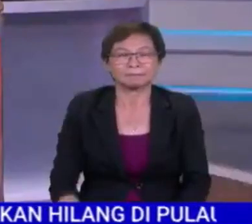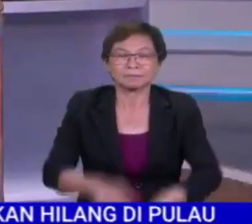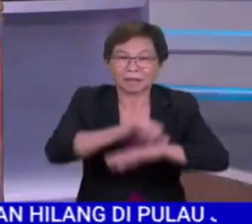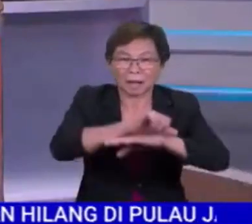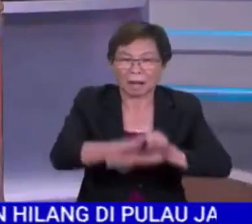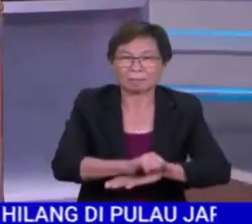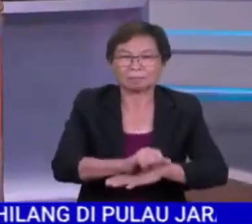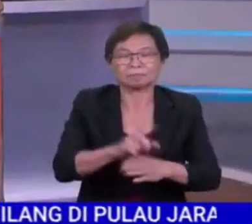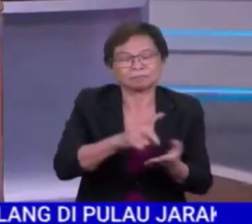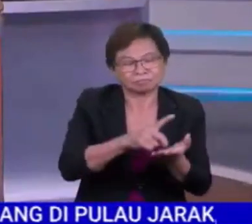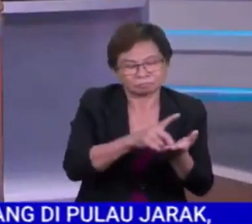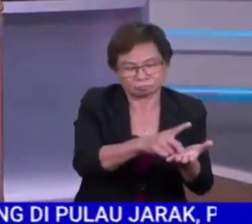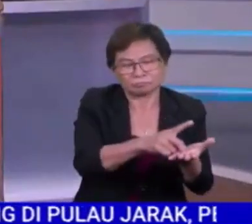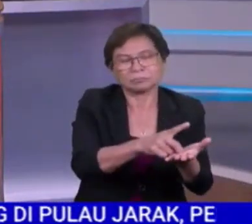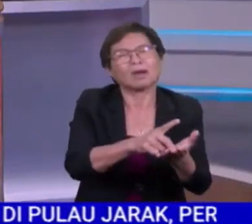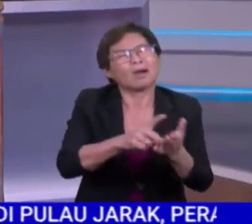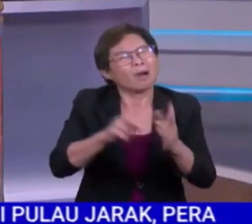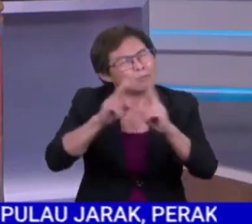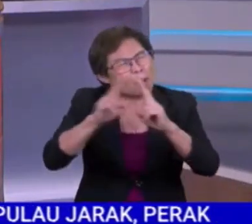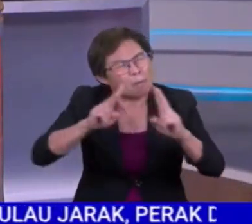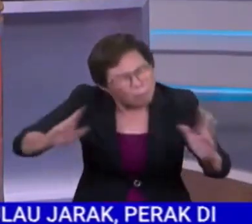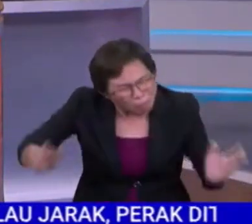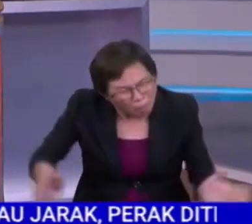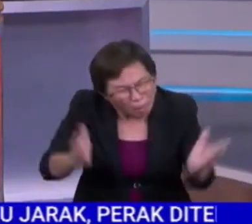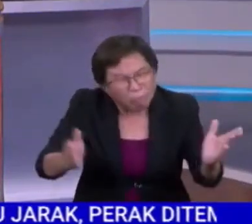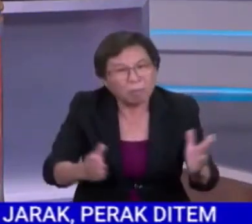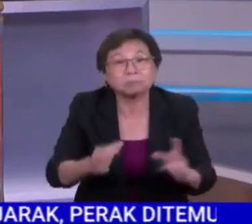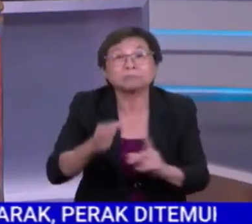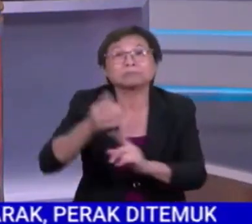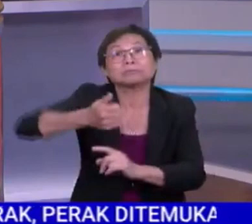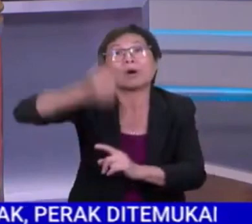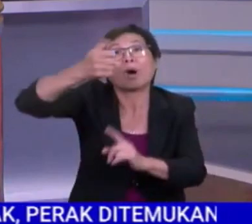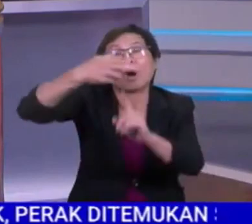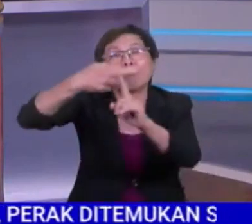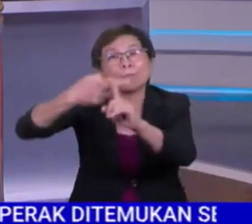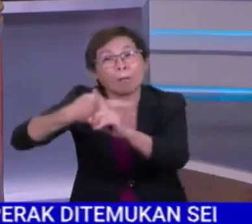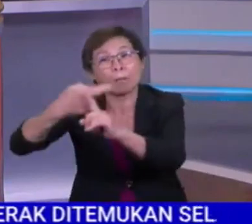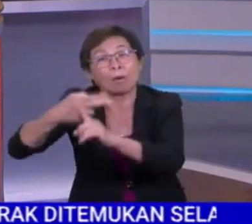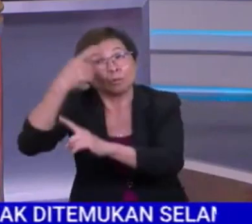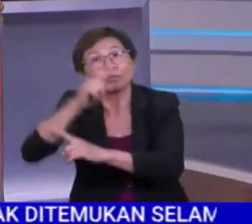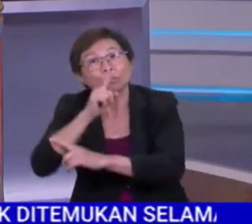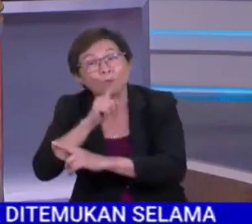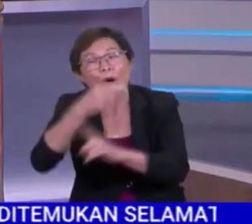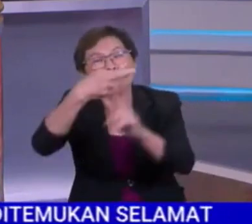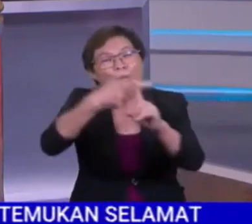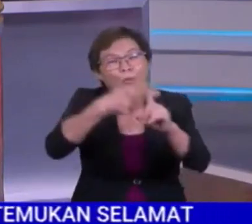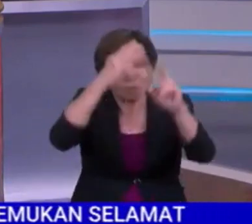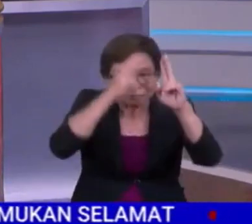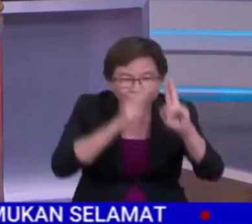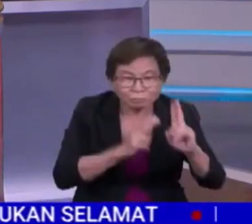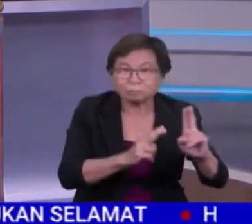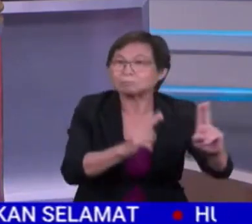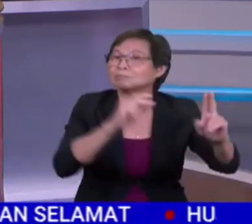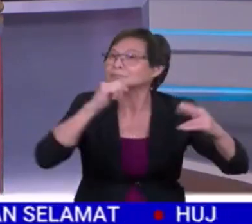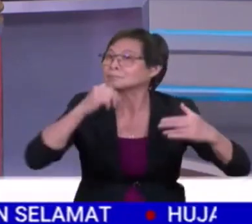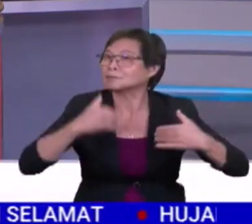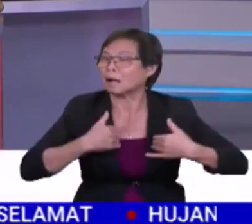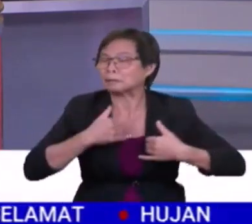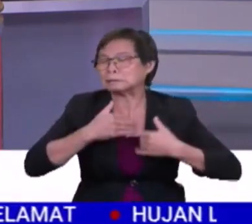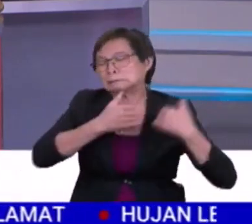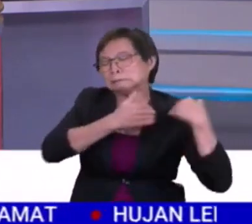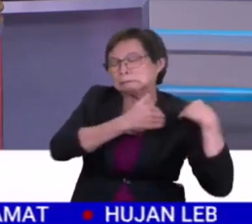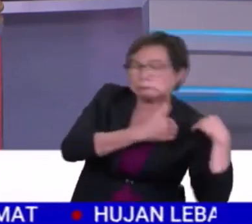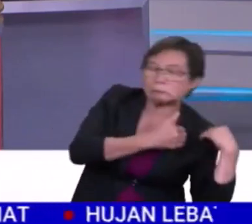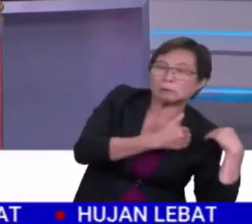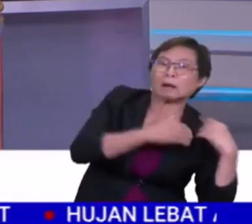Amalan bersedekah amat digalakkan terutama pada bulan Ramadan ini. Bagi memastikan bulan yang mulia ini tiada yang terbeban,